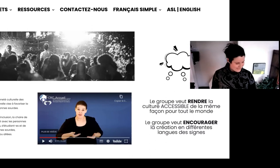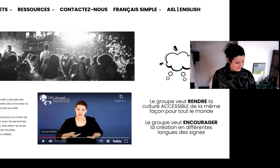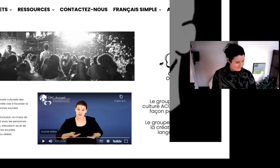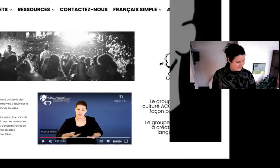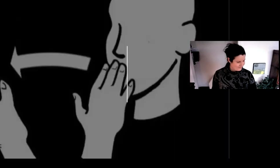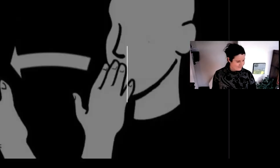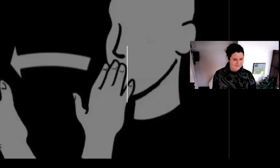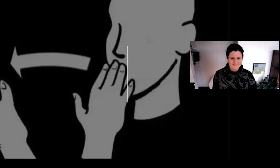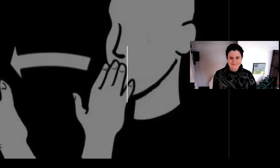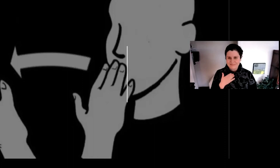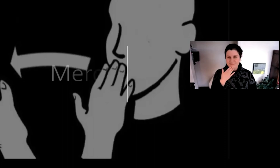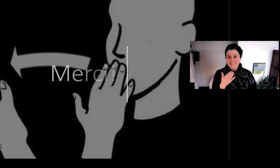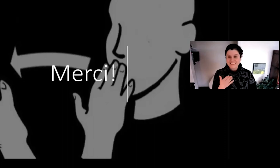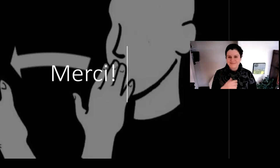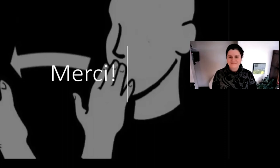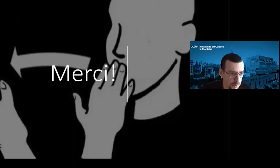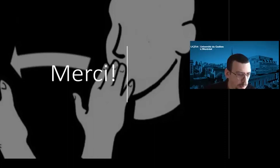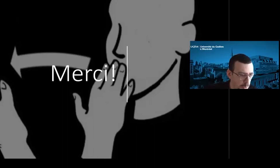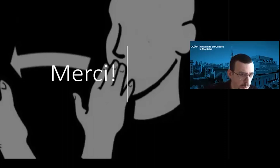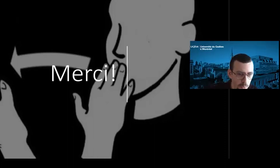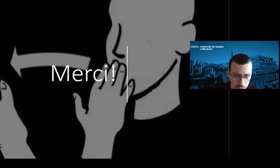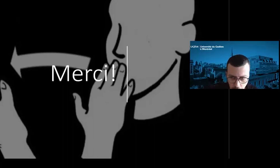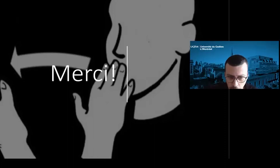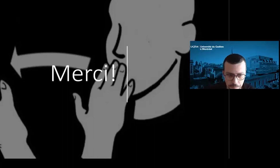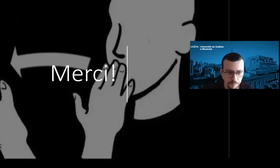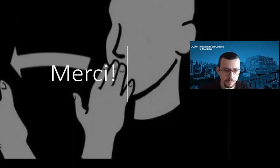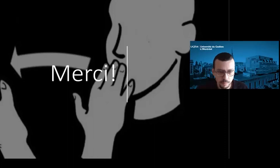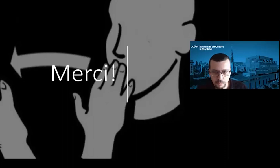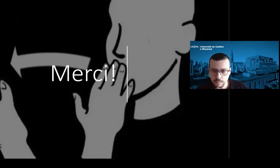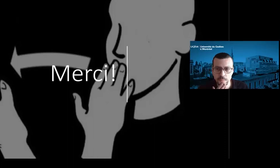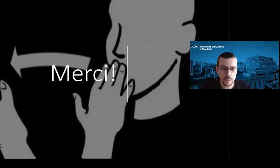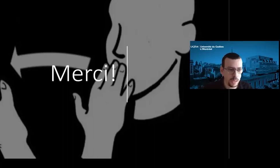merci merci énormément Véro